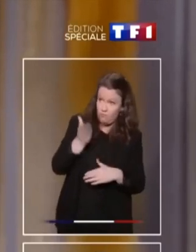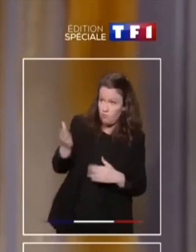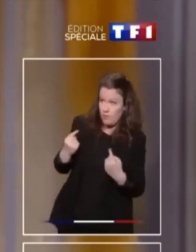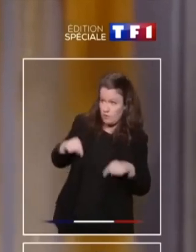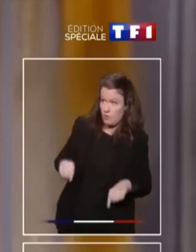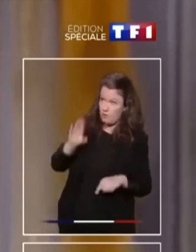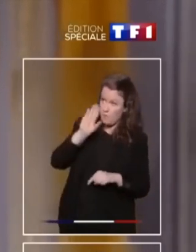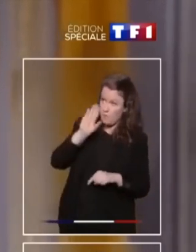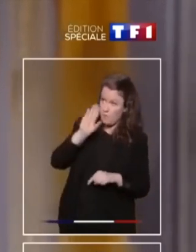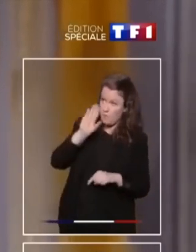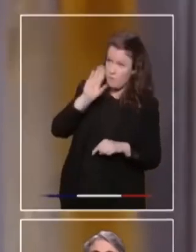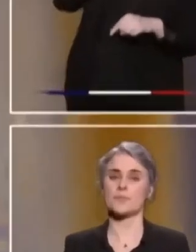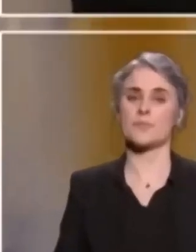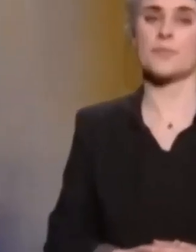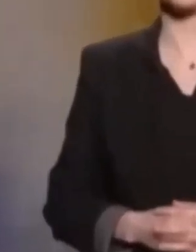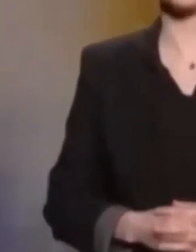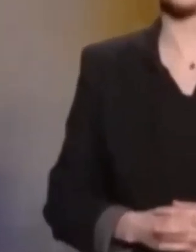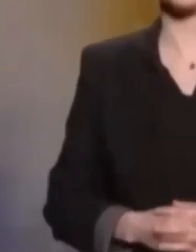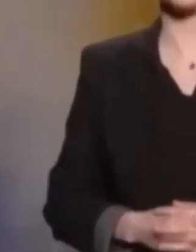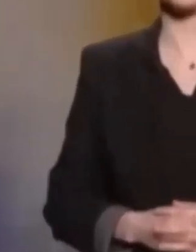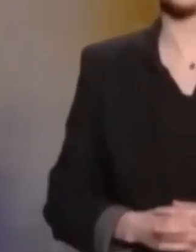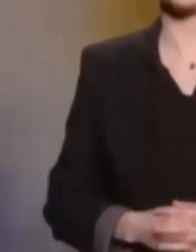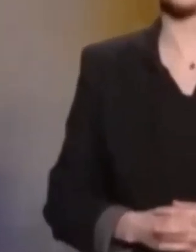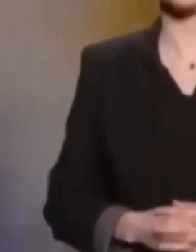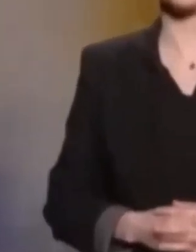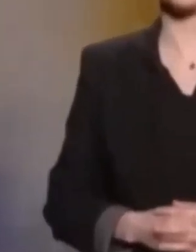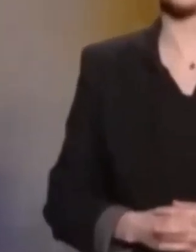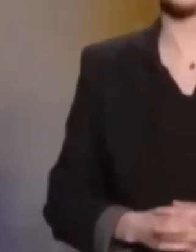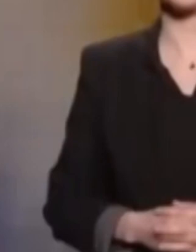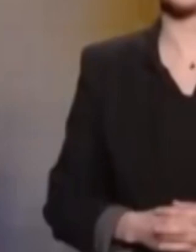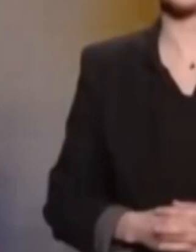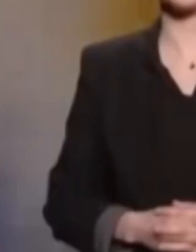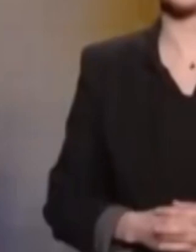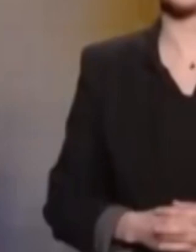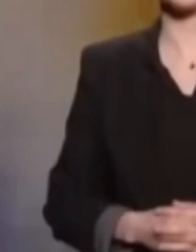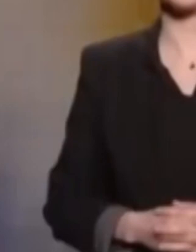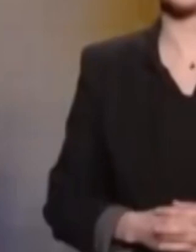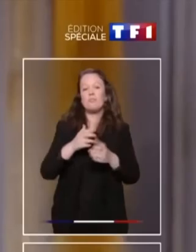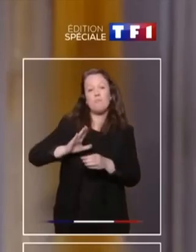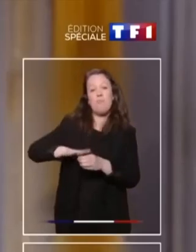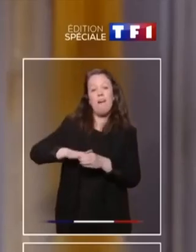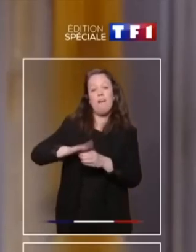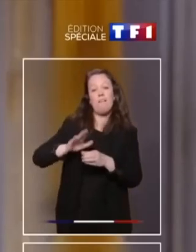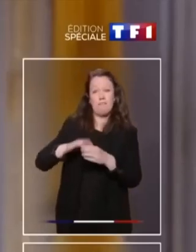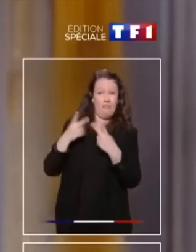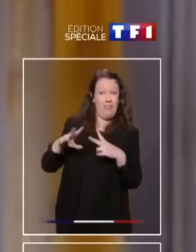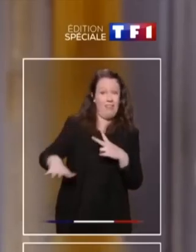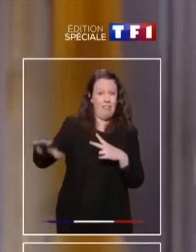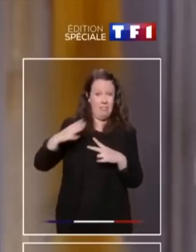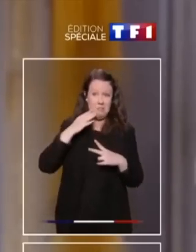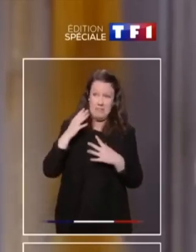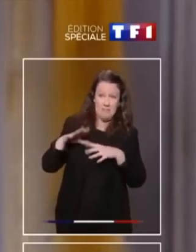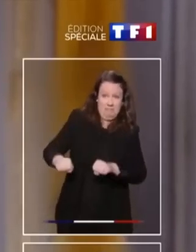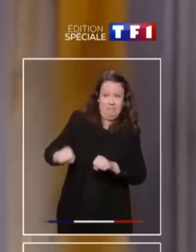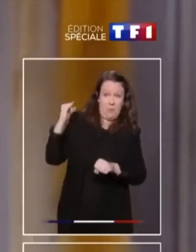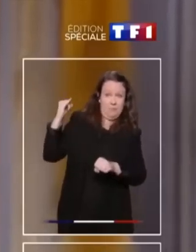И вот они, ручки-то, но уже без часов. Смешно, конечно, но у меня свои вопросы. Что